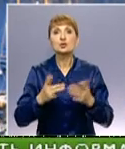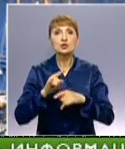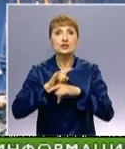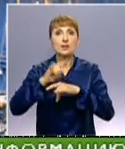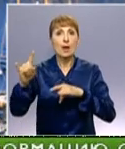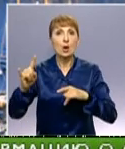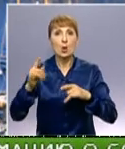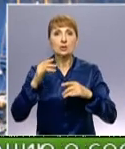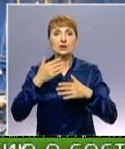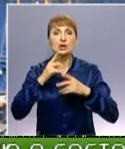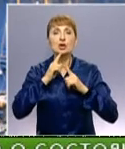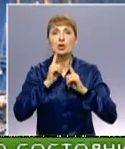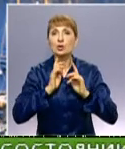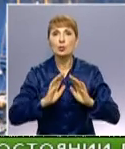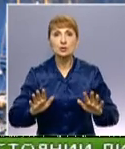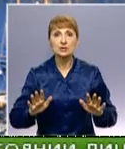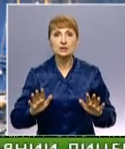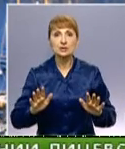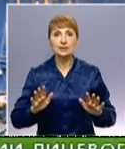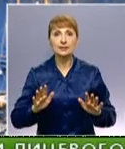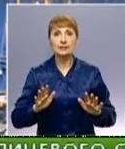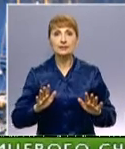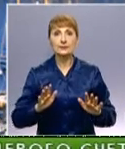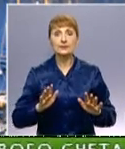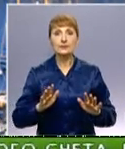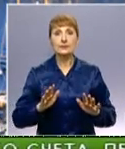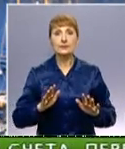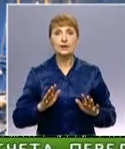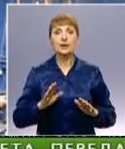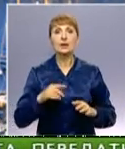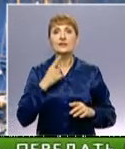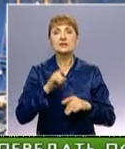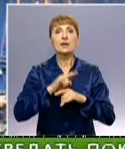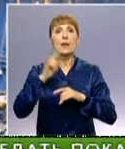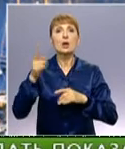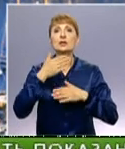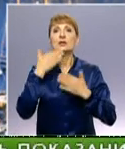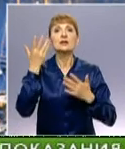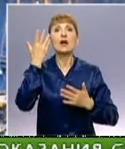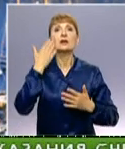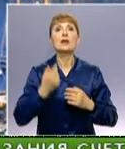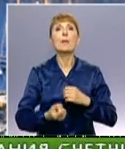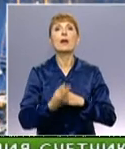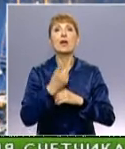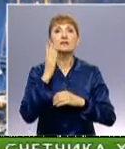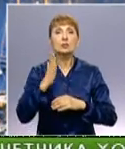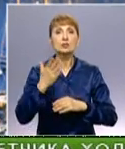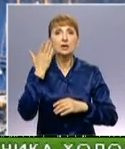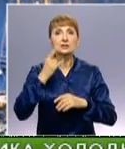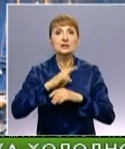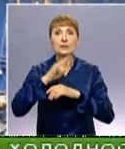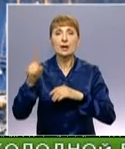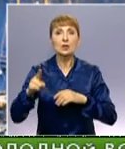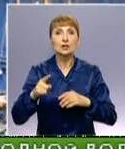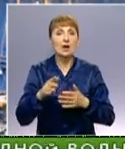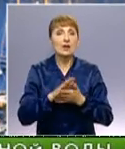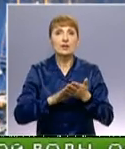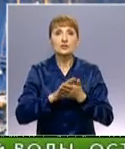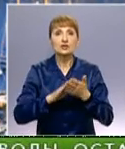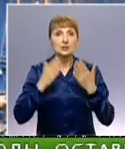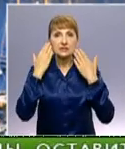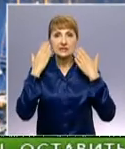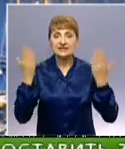будет, но на все ситуация такая, что самолета нет, когда он появится и улетит ли он из Бодрума вообще